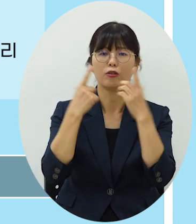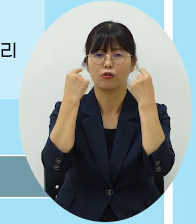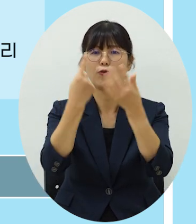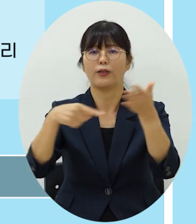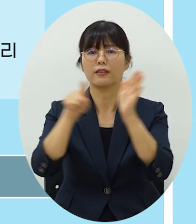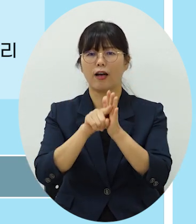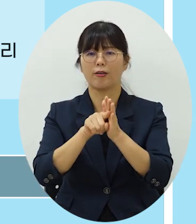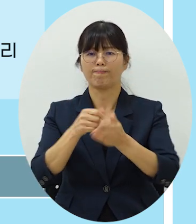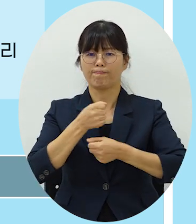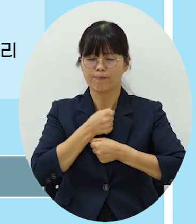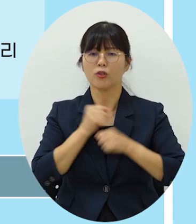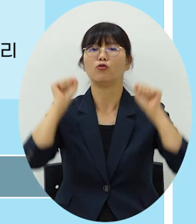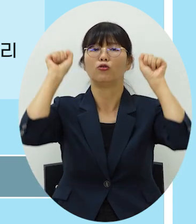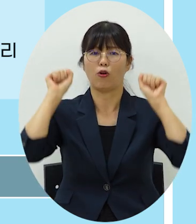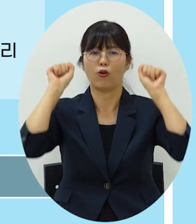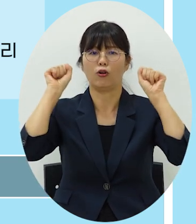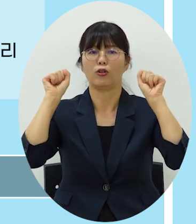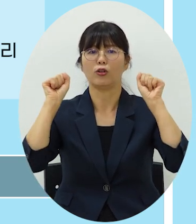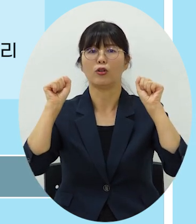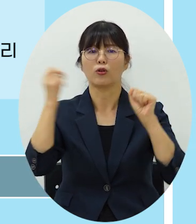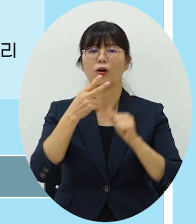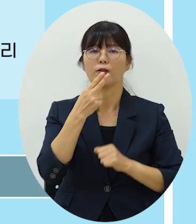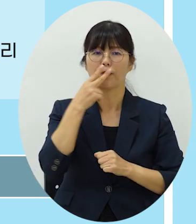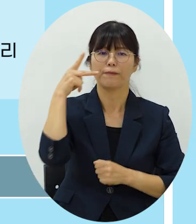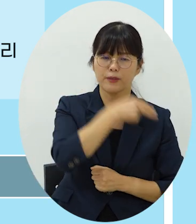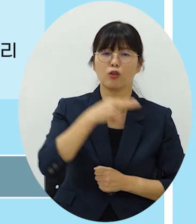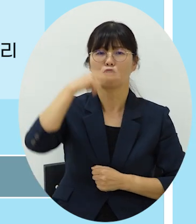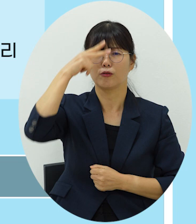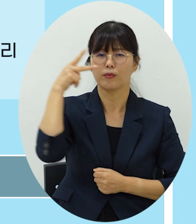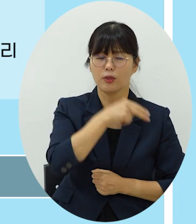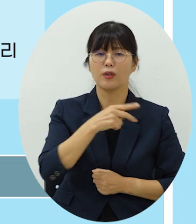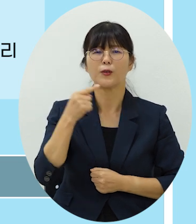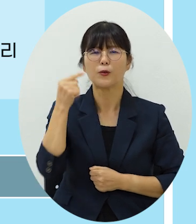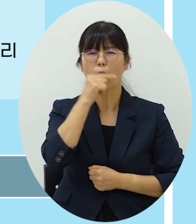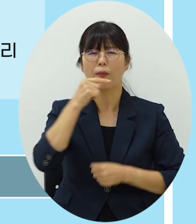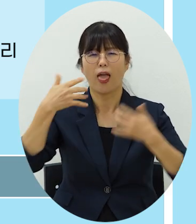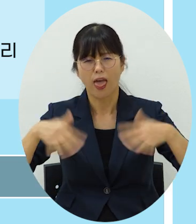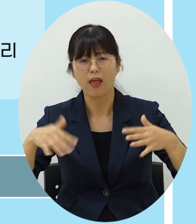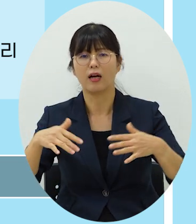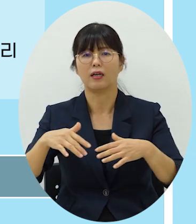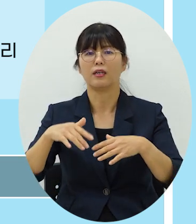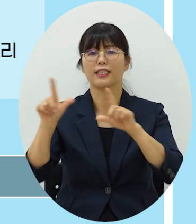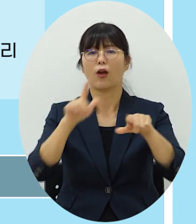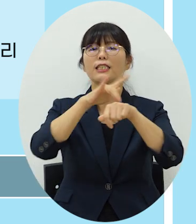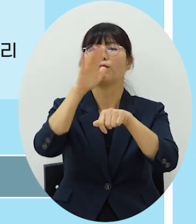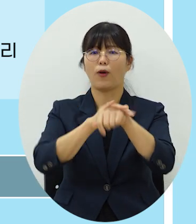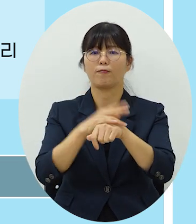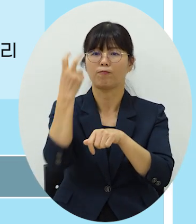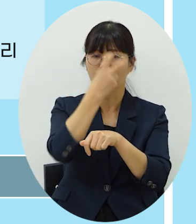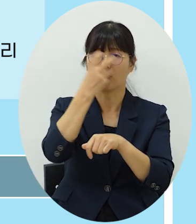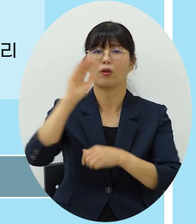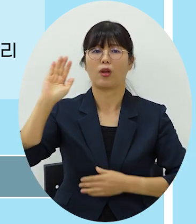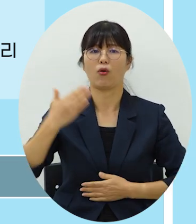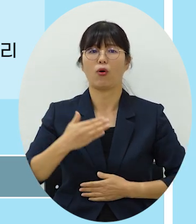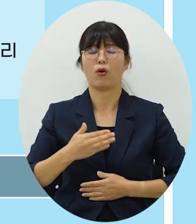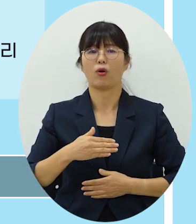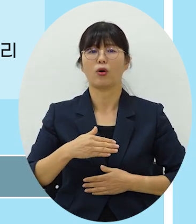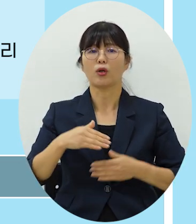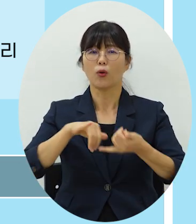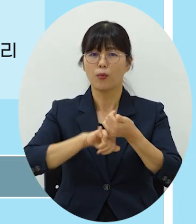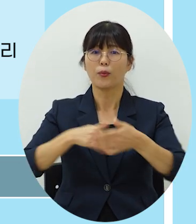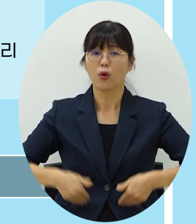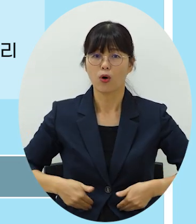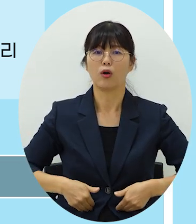위해서는 규칙적인 운동, 금연, 절주, 저염식 등 생활 습관을 관리해야 하며 필요한